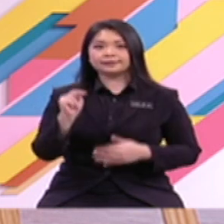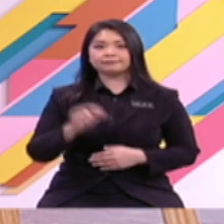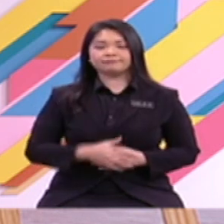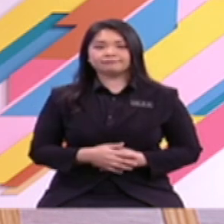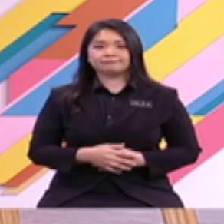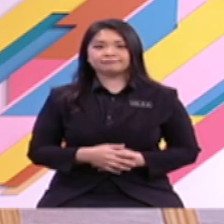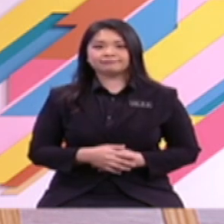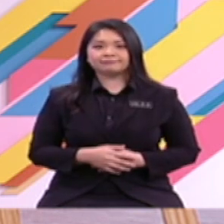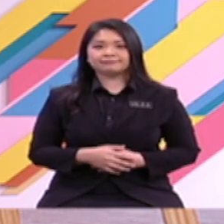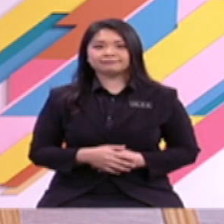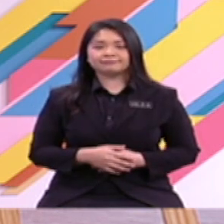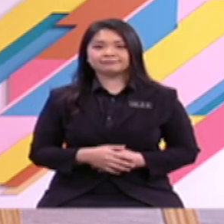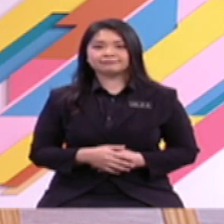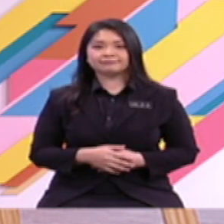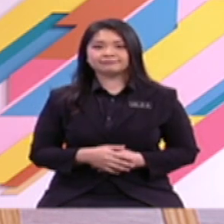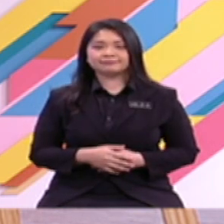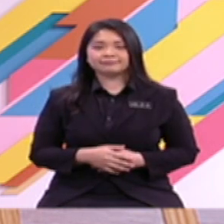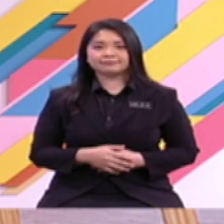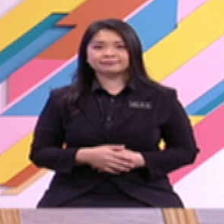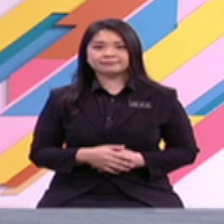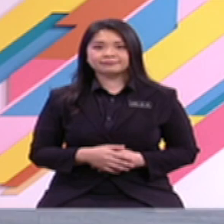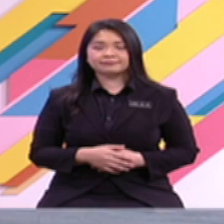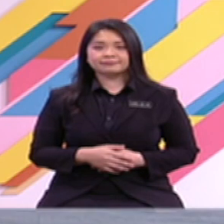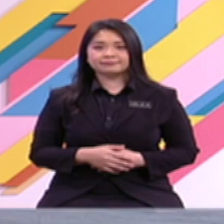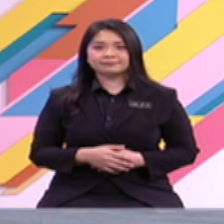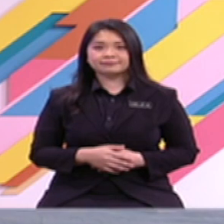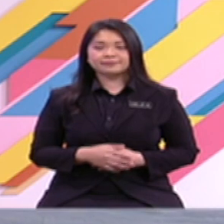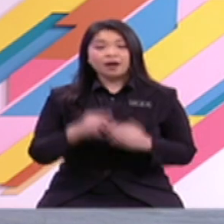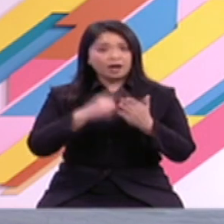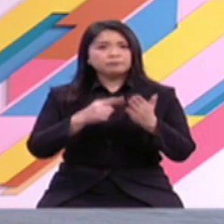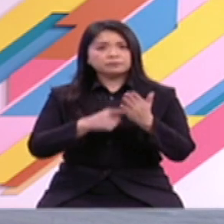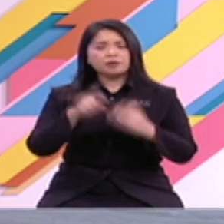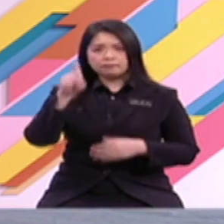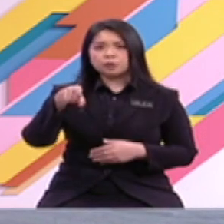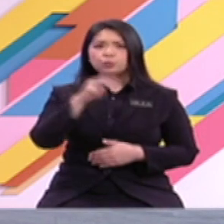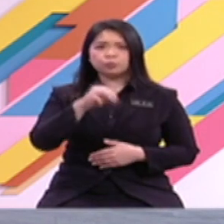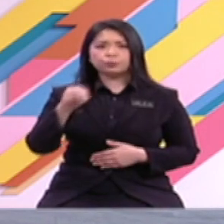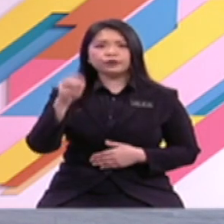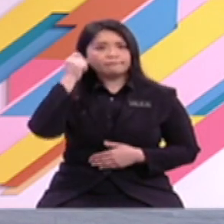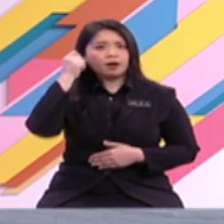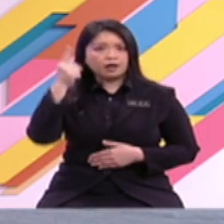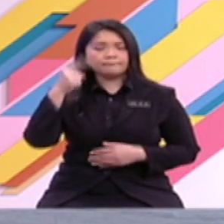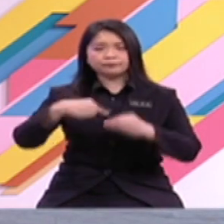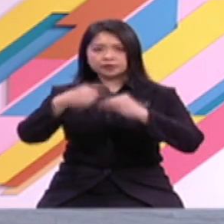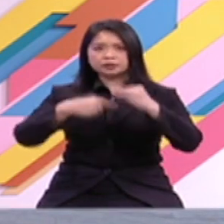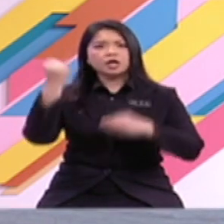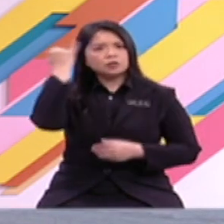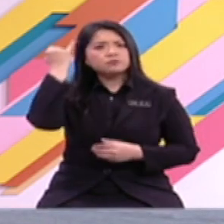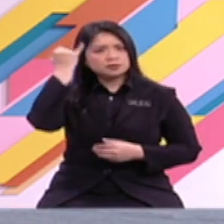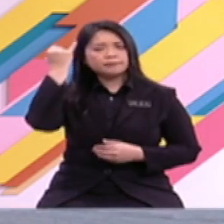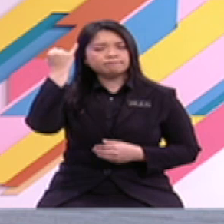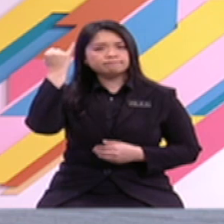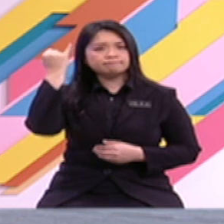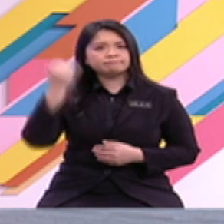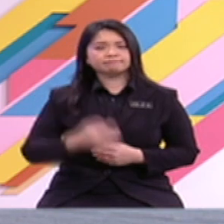pergi lebih dalam Oke dari mode segmen ini aku lagi yang perlu murid-murid faham tentang konsep ini Teguh